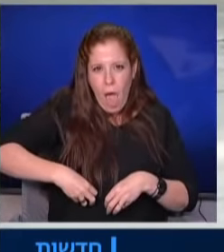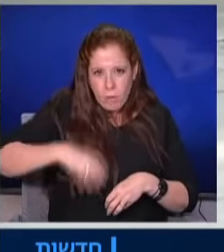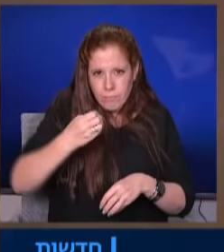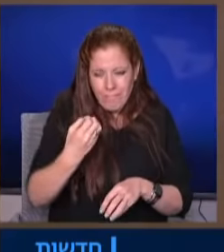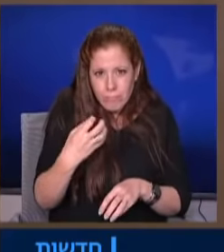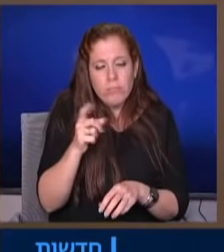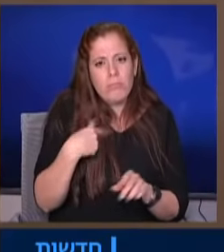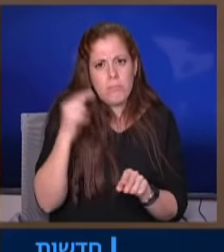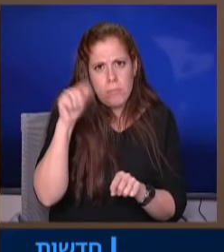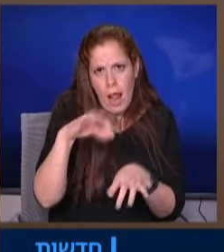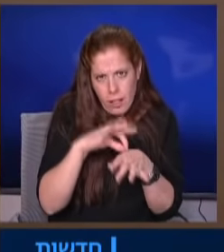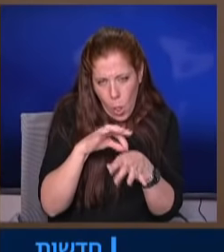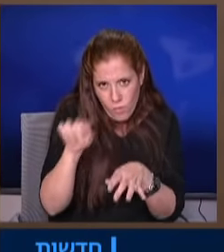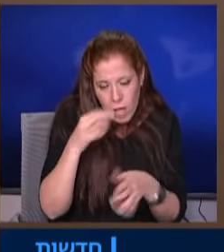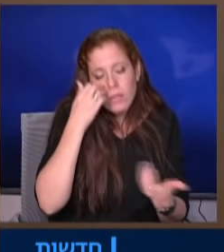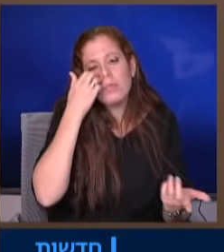המדובר,